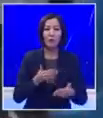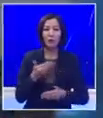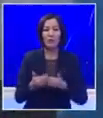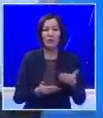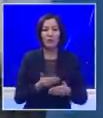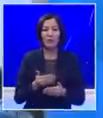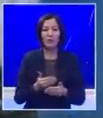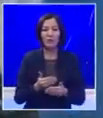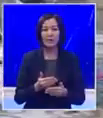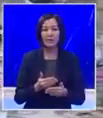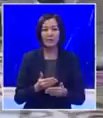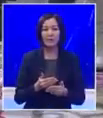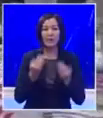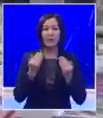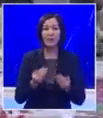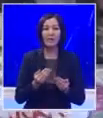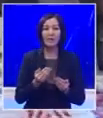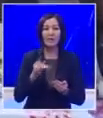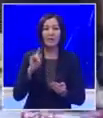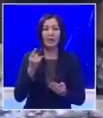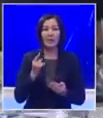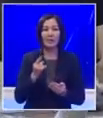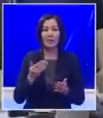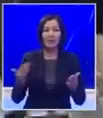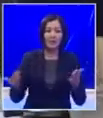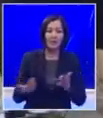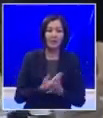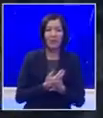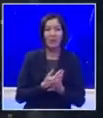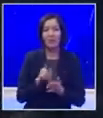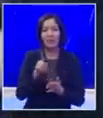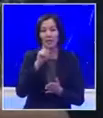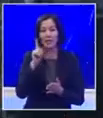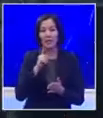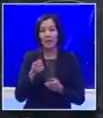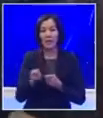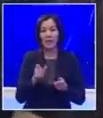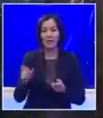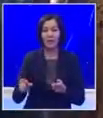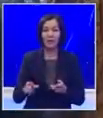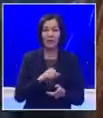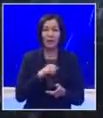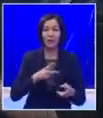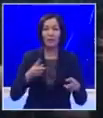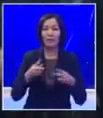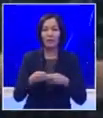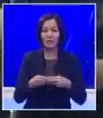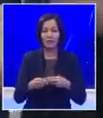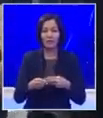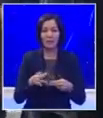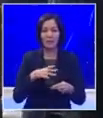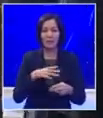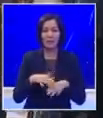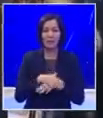сәйкестік. Енді қаз-қаз тұрған сәбидің тұсауын қалаға жаңа келген жас әкім кесті. Ала жіпті аттама, қадамың нық болсын деген